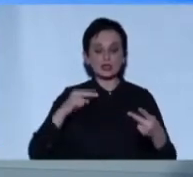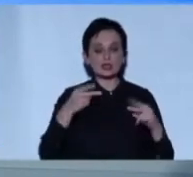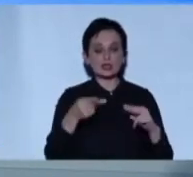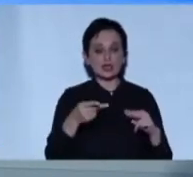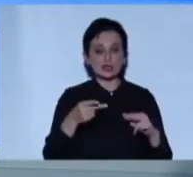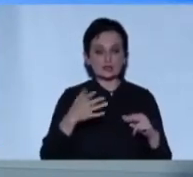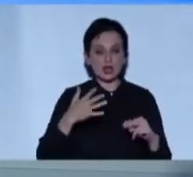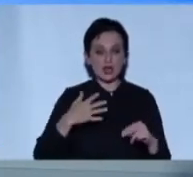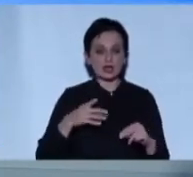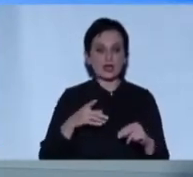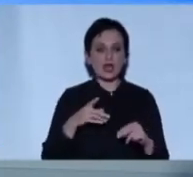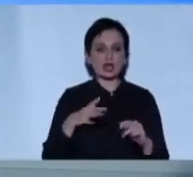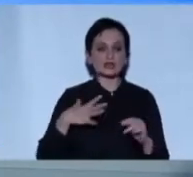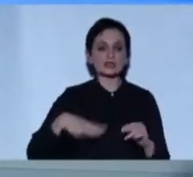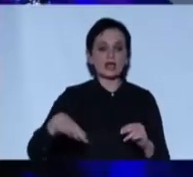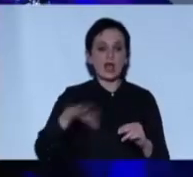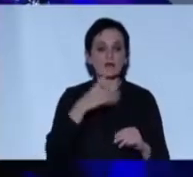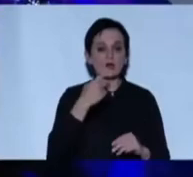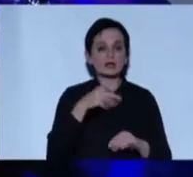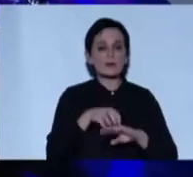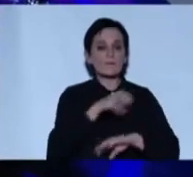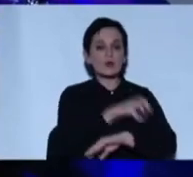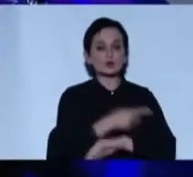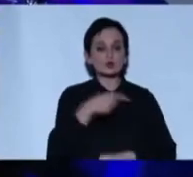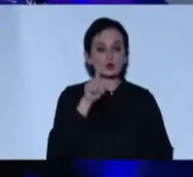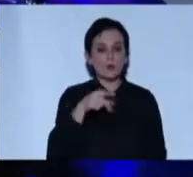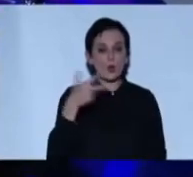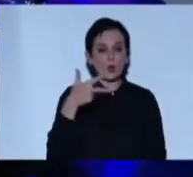საარჩევნო ნომერი 30. გისმენთ.